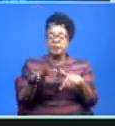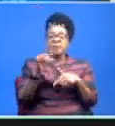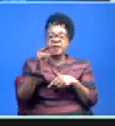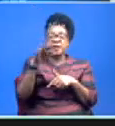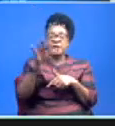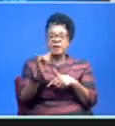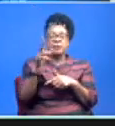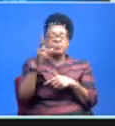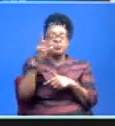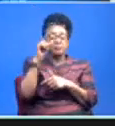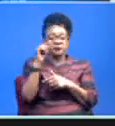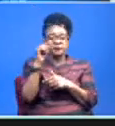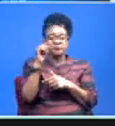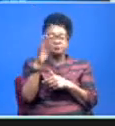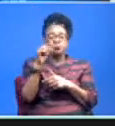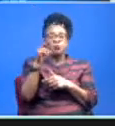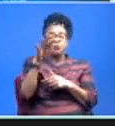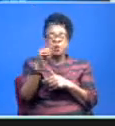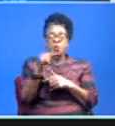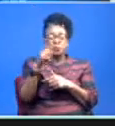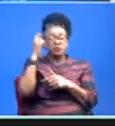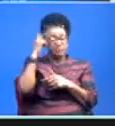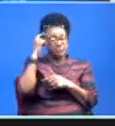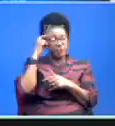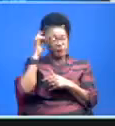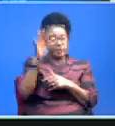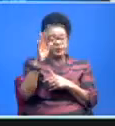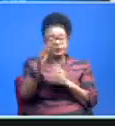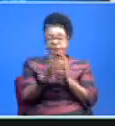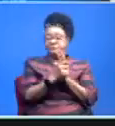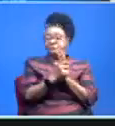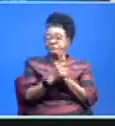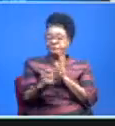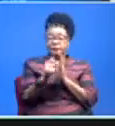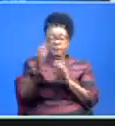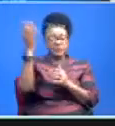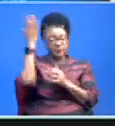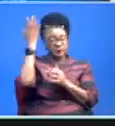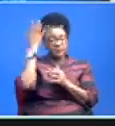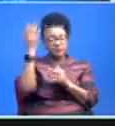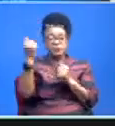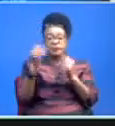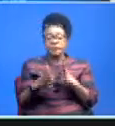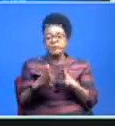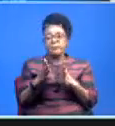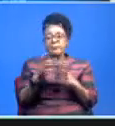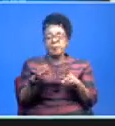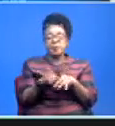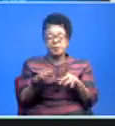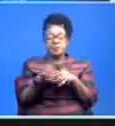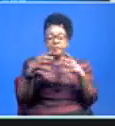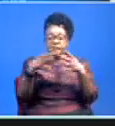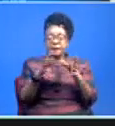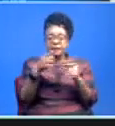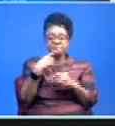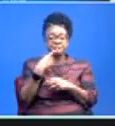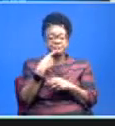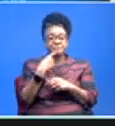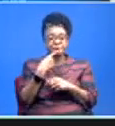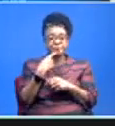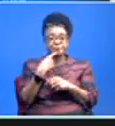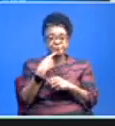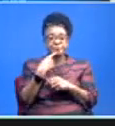kisiwani Mombasa. Mumbua alikumbukwa kwa ujasiri wake wa biashara hiyo ya teksi, na familia yake ikasema kwamba